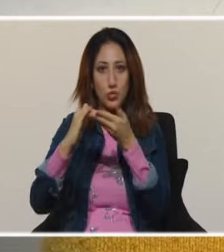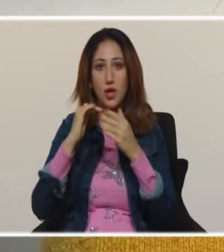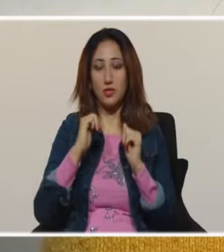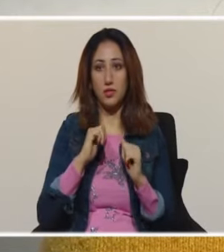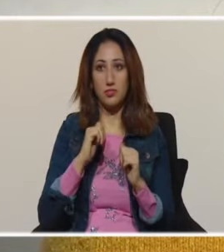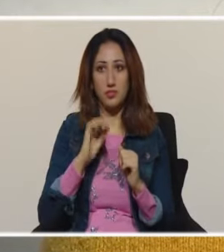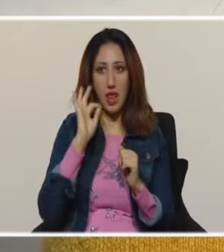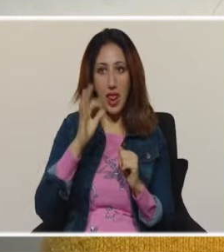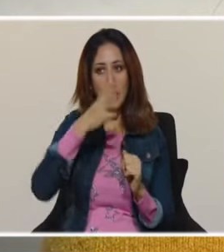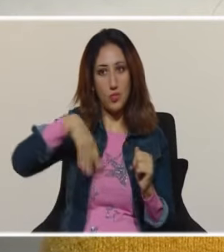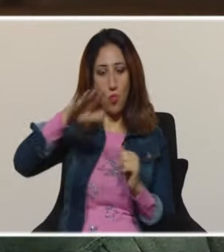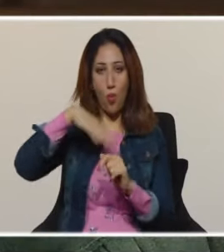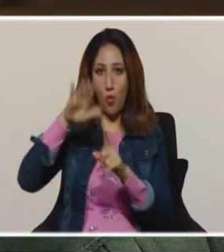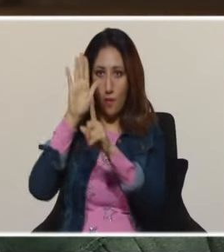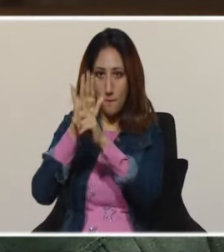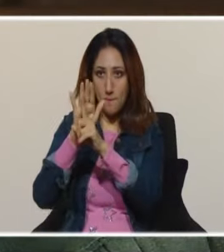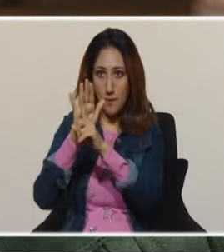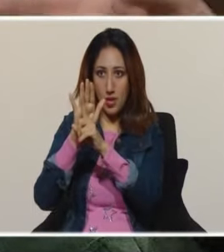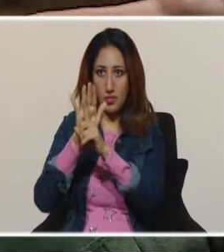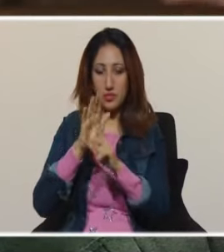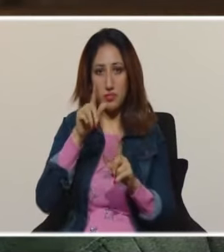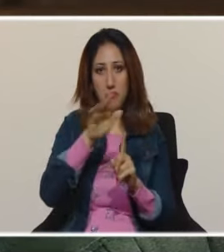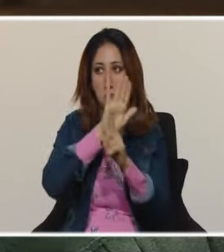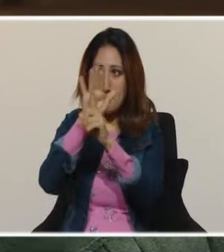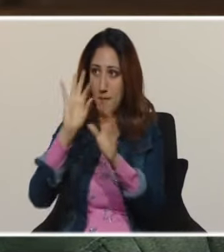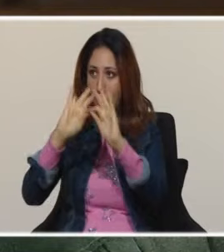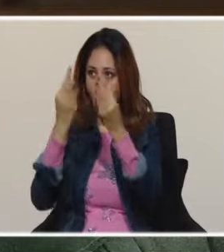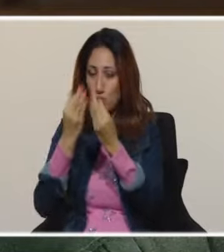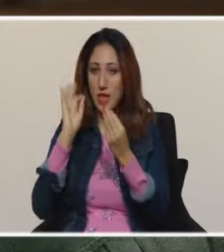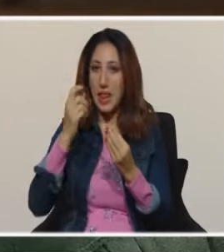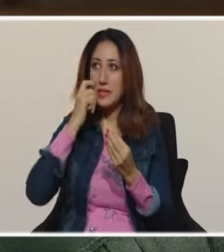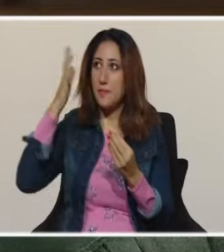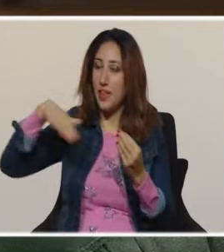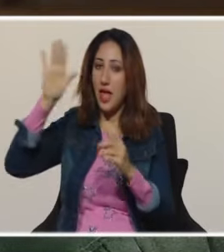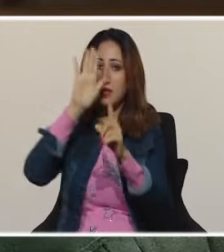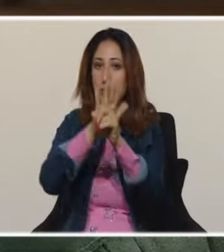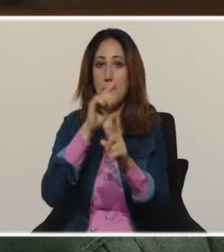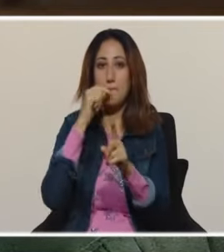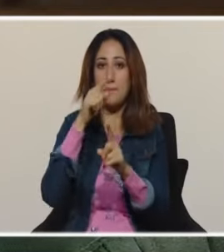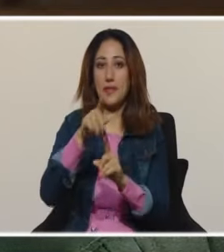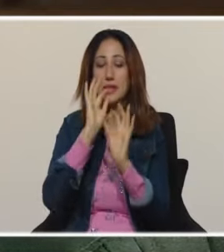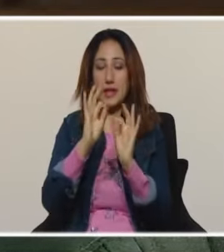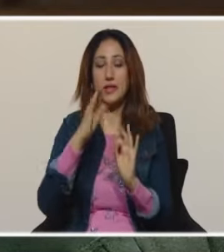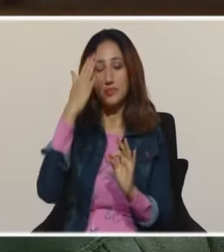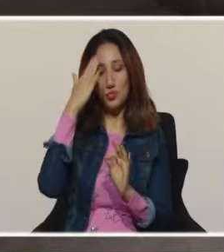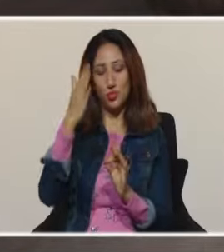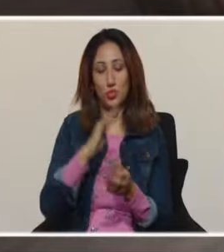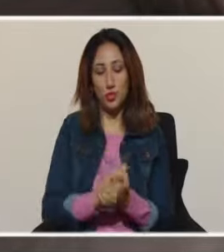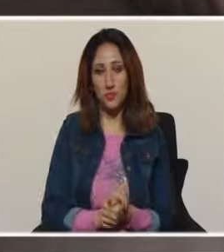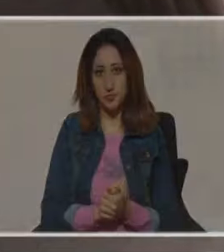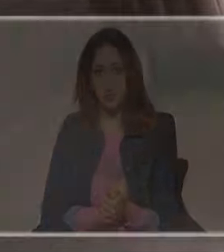لازم كلنا نقف جنب نورة زي ما وقفت جنب اخواتها وابوها وامها. بشكركم جدا.